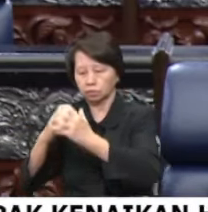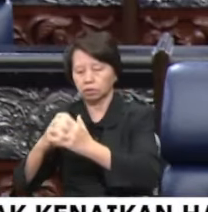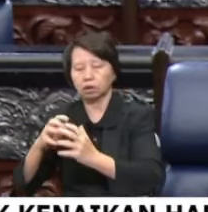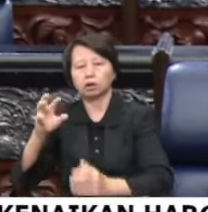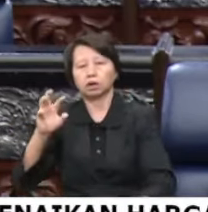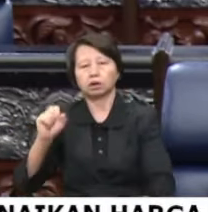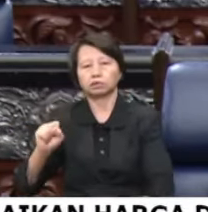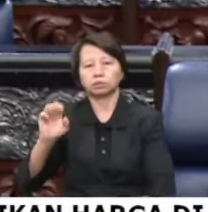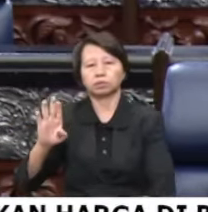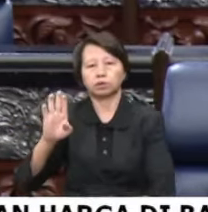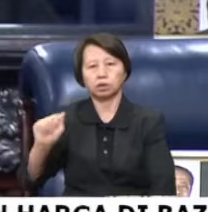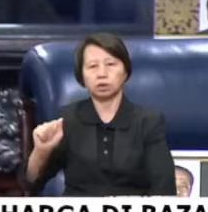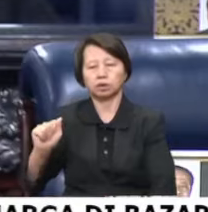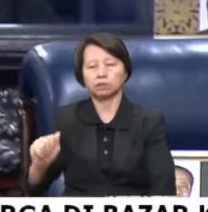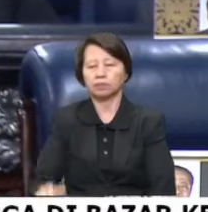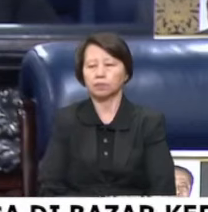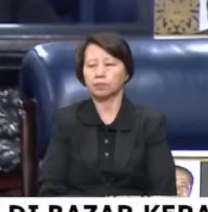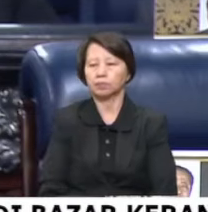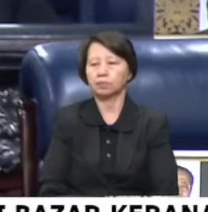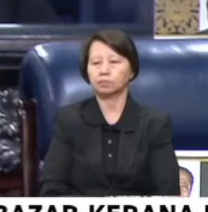kasih.